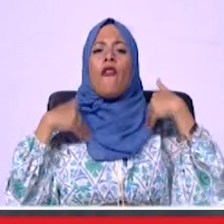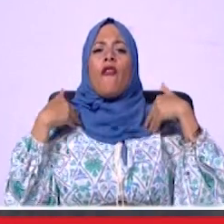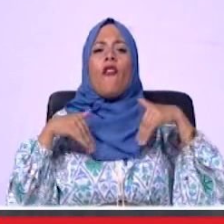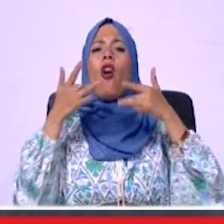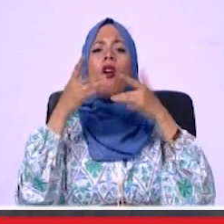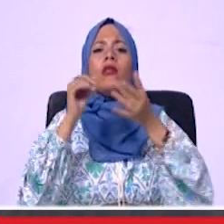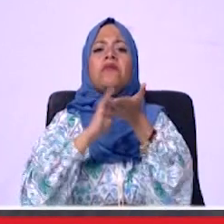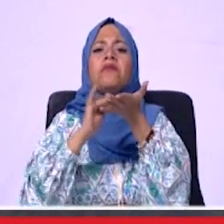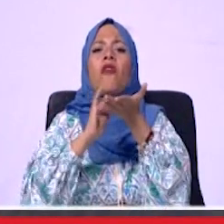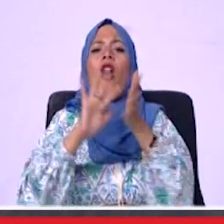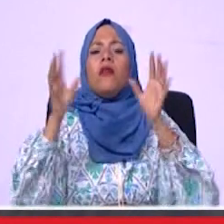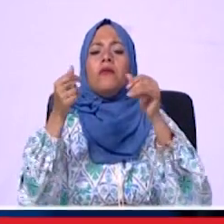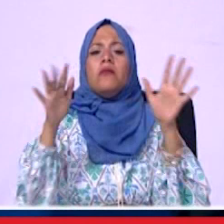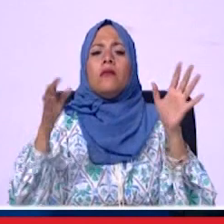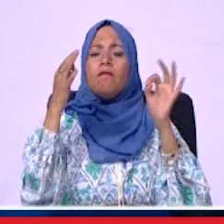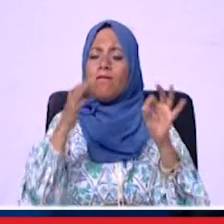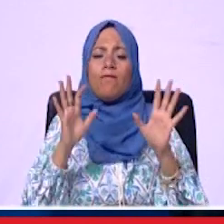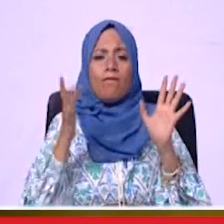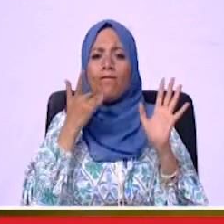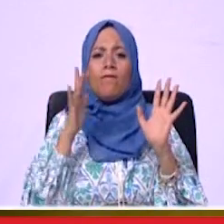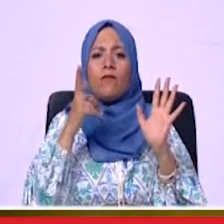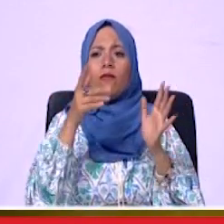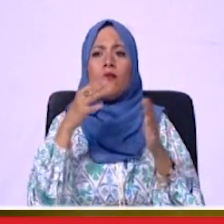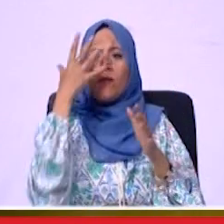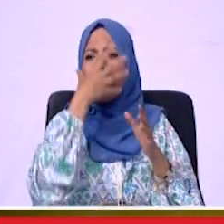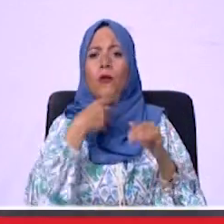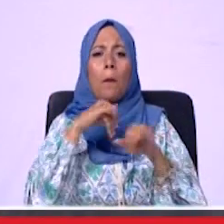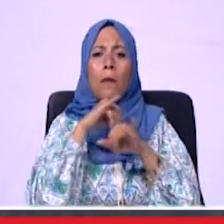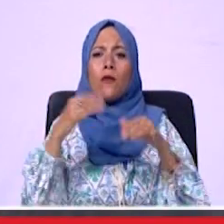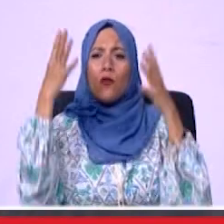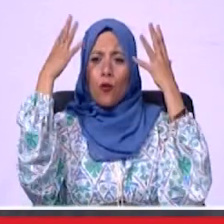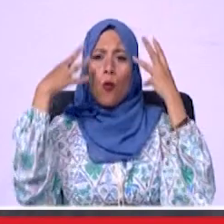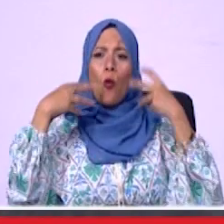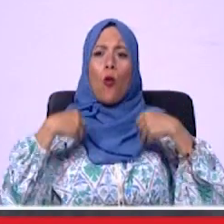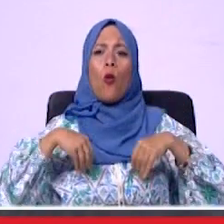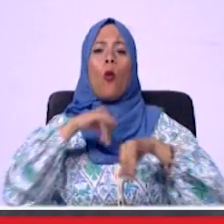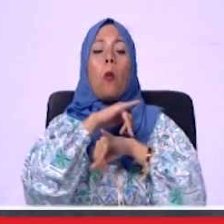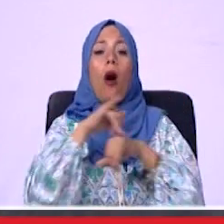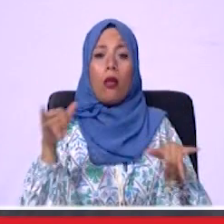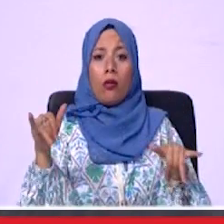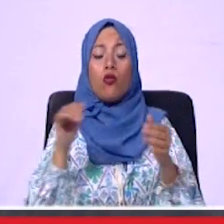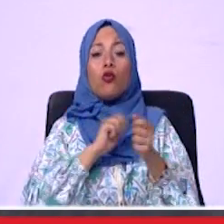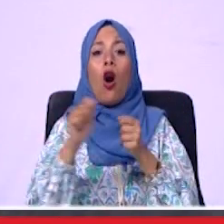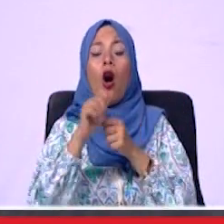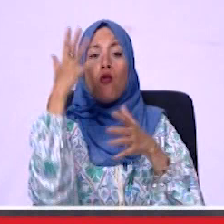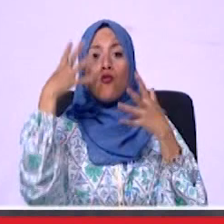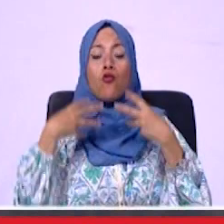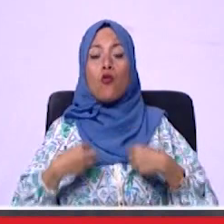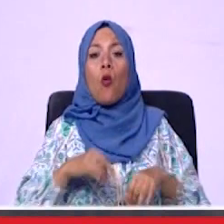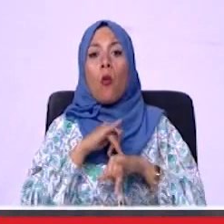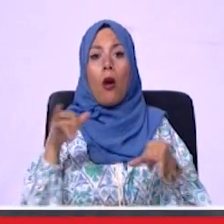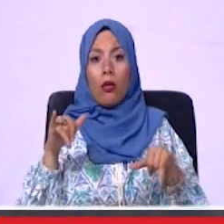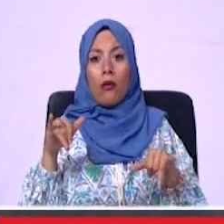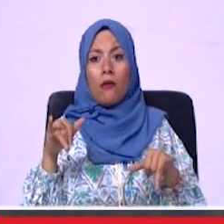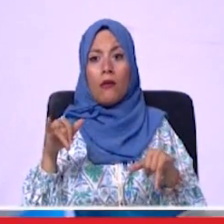مفيش اي امكانيات ماليه عندك؟ والله الحمد لله. الحروق عندك فين يا حبيبي؟ في الجسم كله. جسمك كله ده